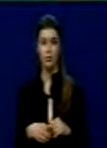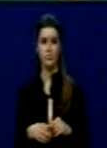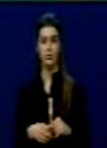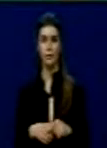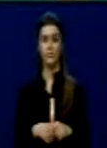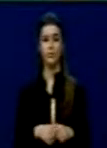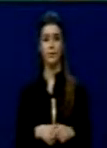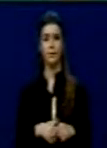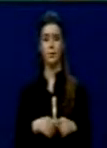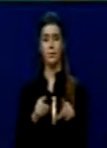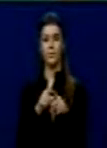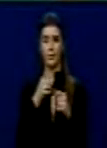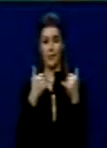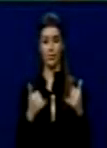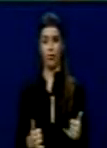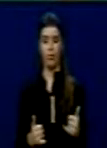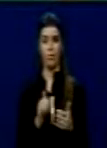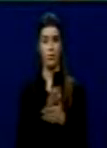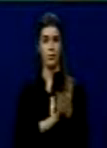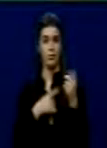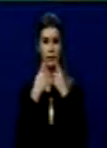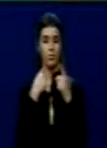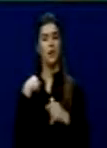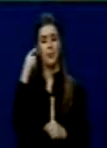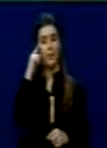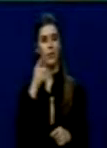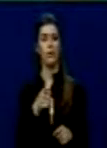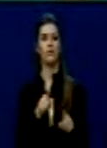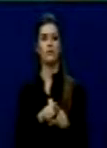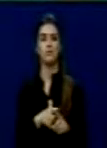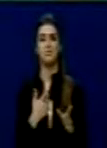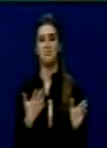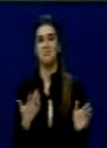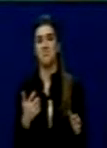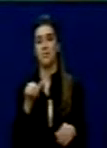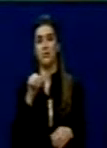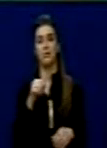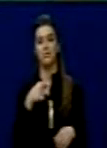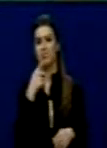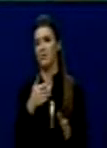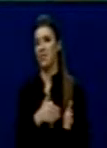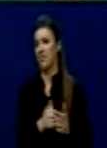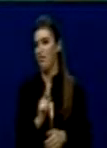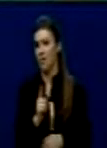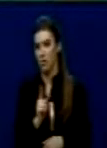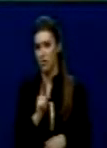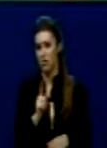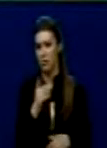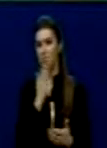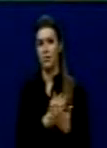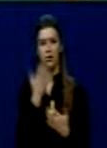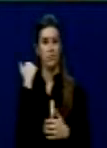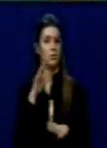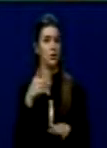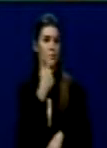po, debati I sotëm mendoj që është së pari I panevojshëm sepse është kryer. Pra kemi bërë debat